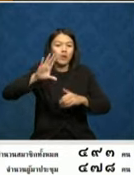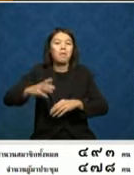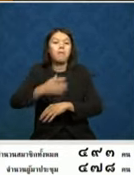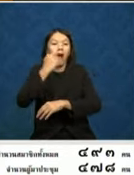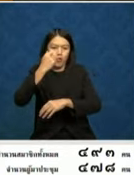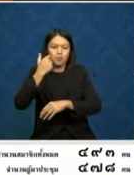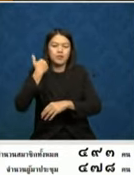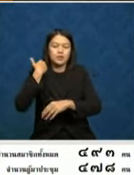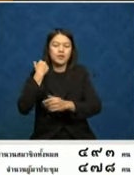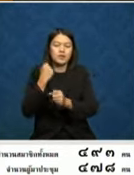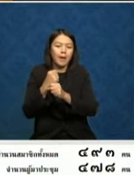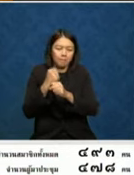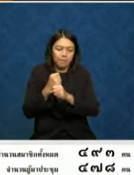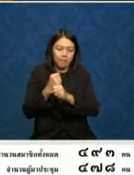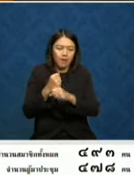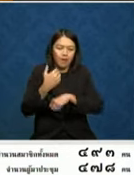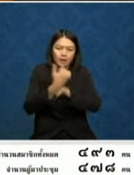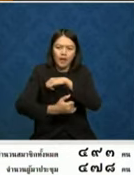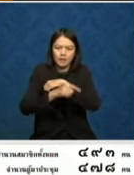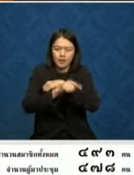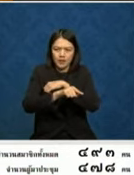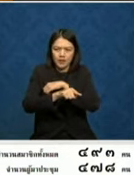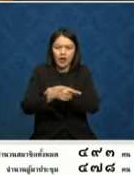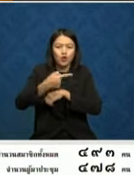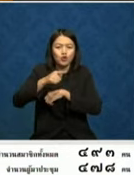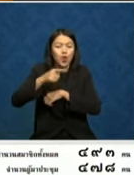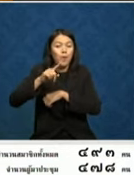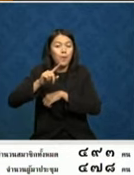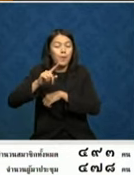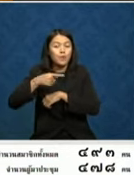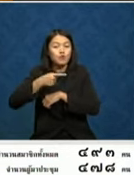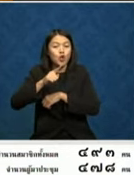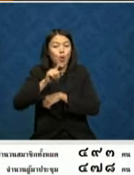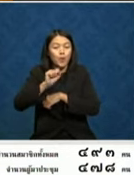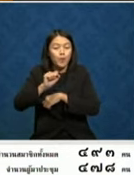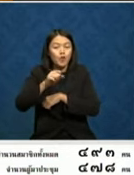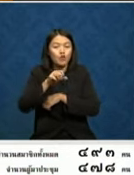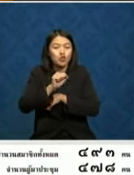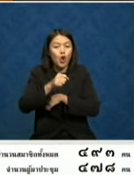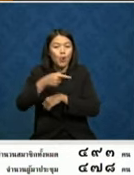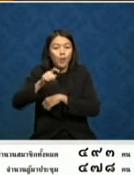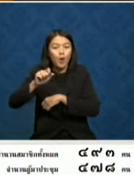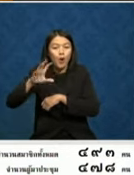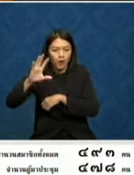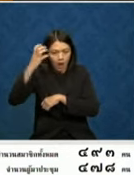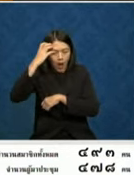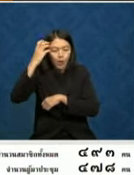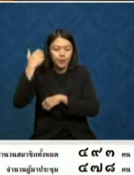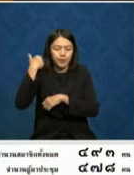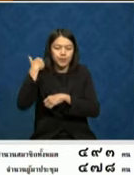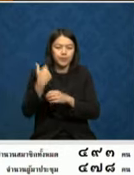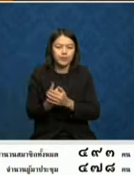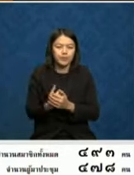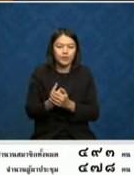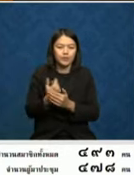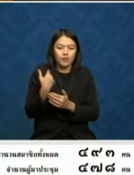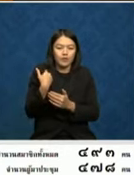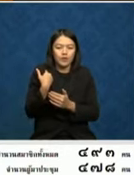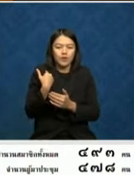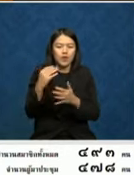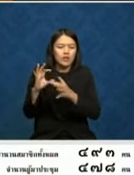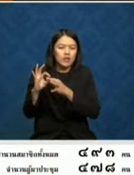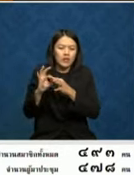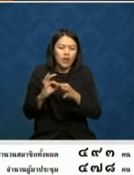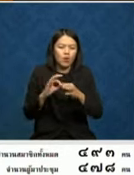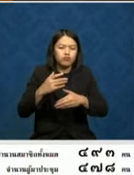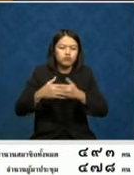เป็นผู้ดำเนินการในต่างประเทศคือที่สปป.ลาวเป็นที่เรียบร้อยก็มีการมาตั้งของงบประมาณเพื่อผูกพันข้ามปี